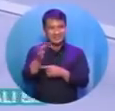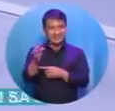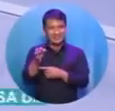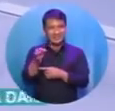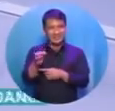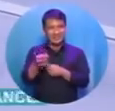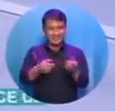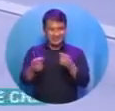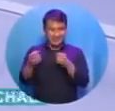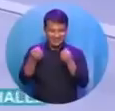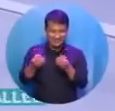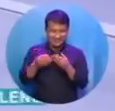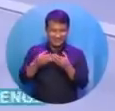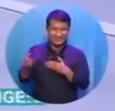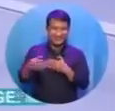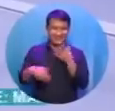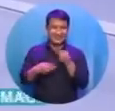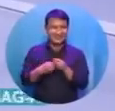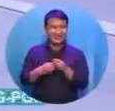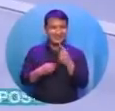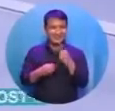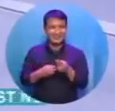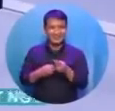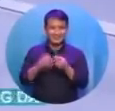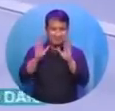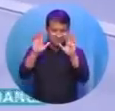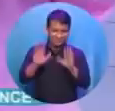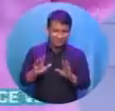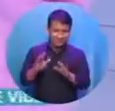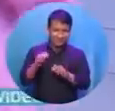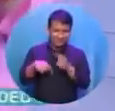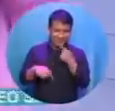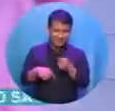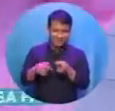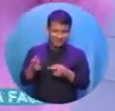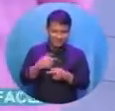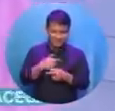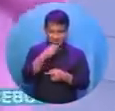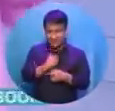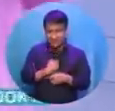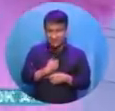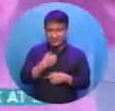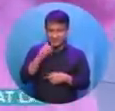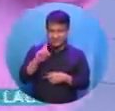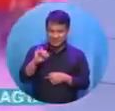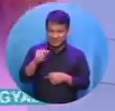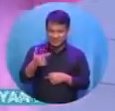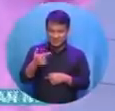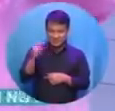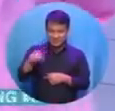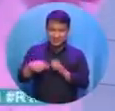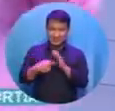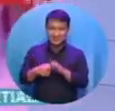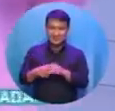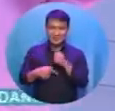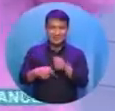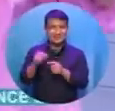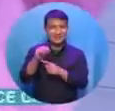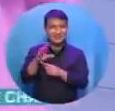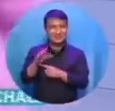Sige, maraming ng awesome channels. Kung may lumang Digibox pa pa, kahit hindi